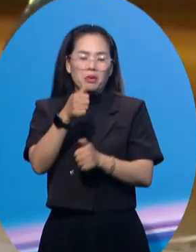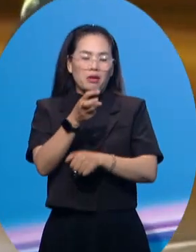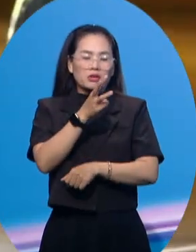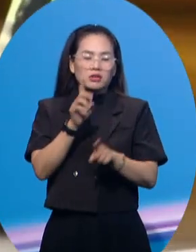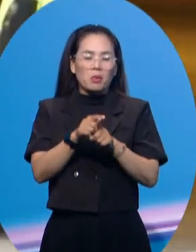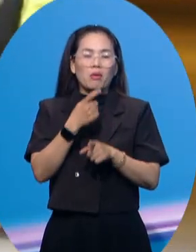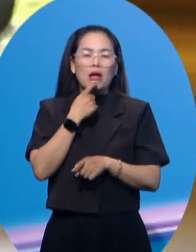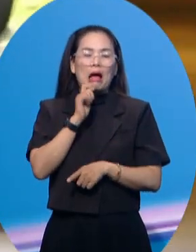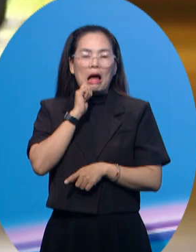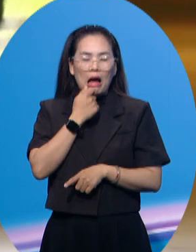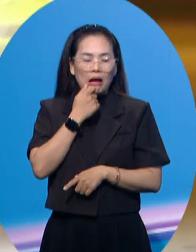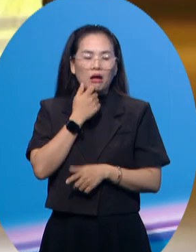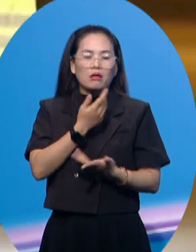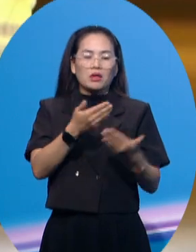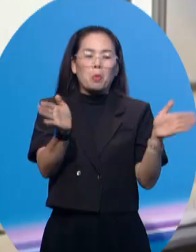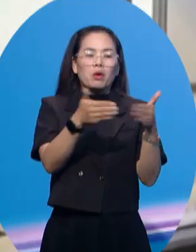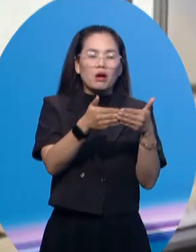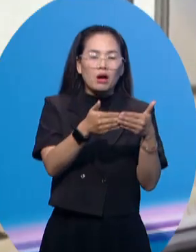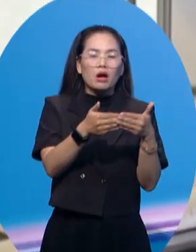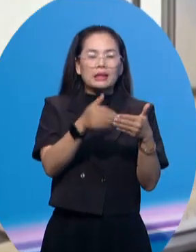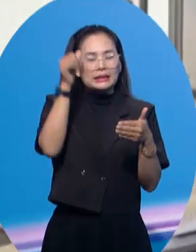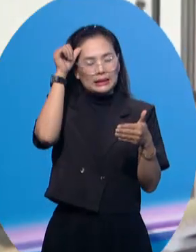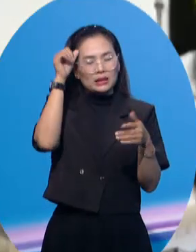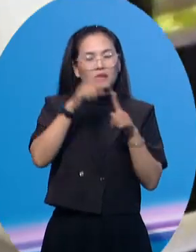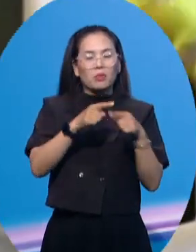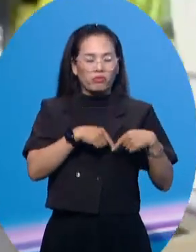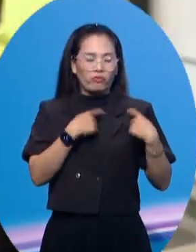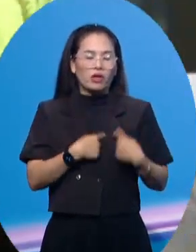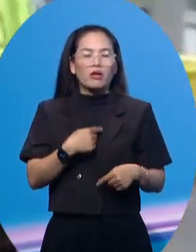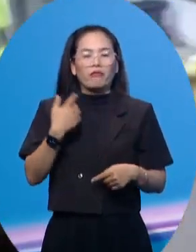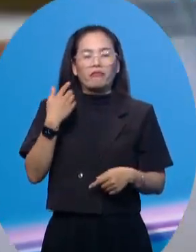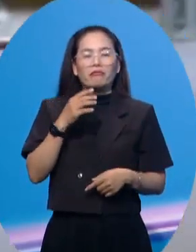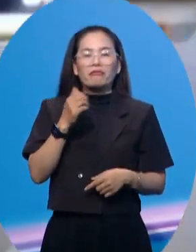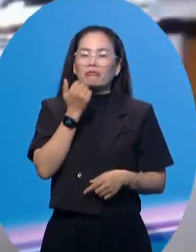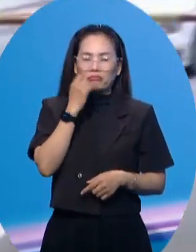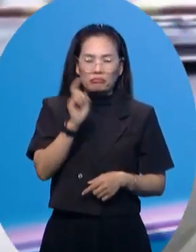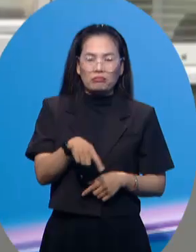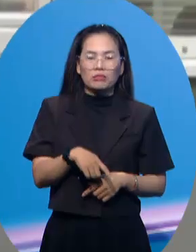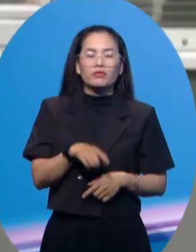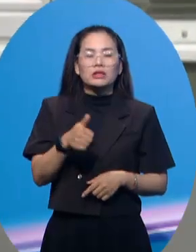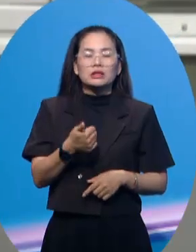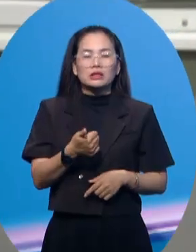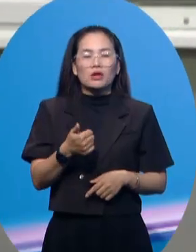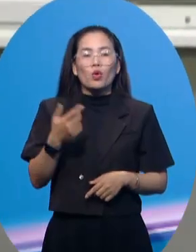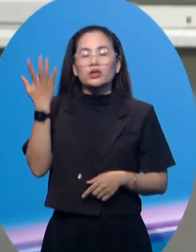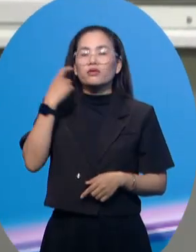quốc tế phần Lang đã đóng cửa biên giới với Nga hồi cuối năm 23 nhằm ngăn chặn dòng người di cư ngày càng tăng